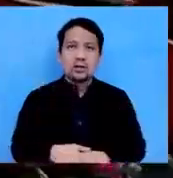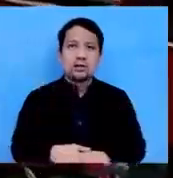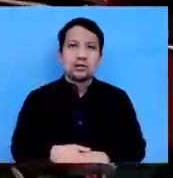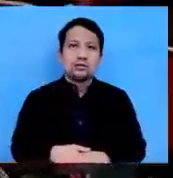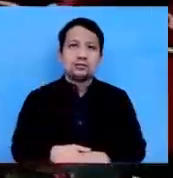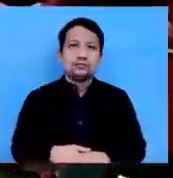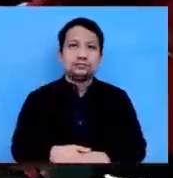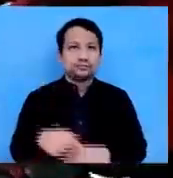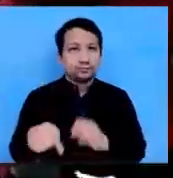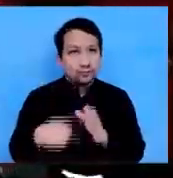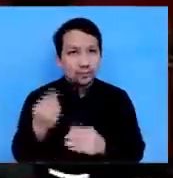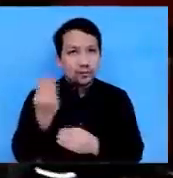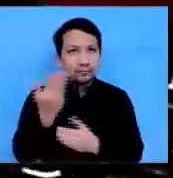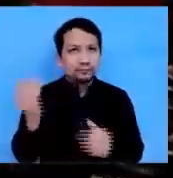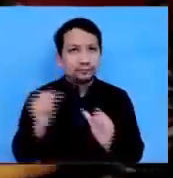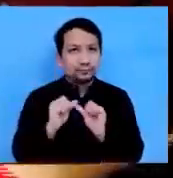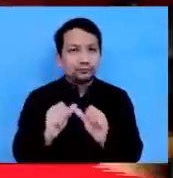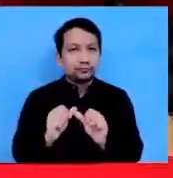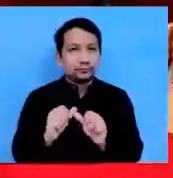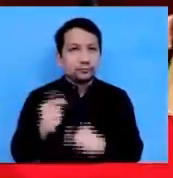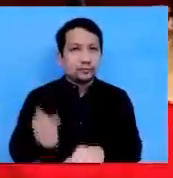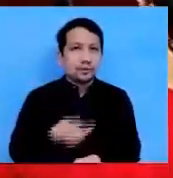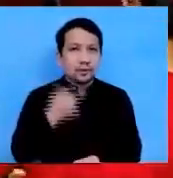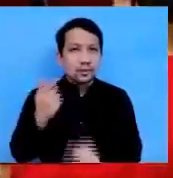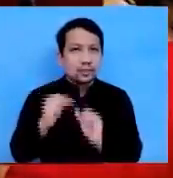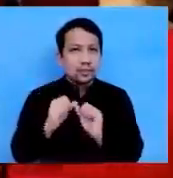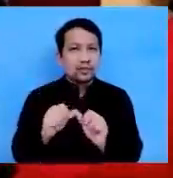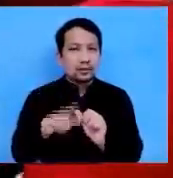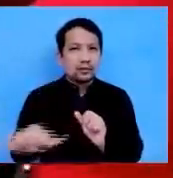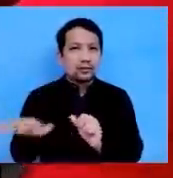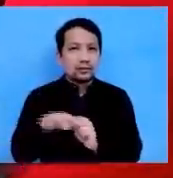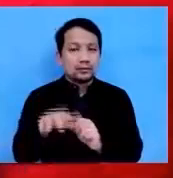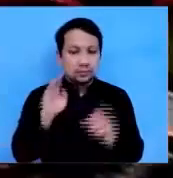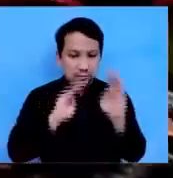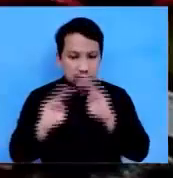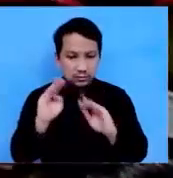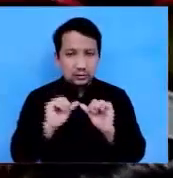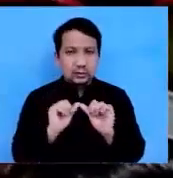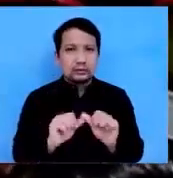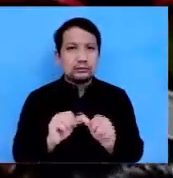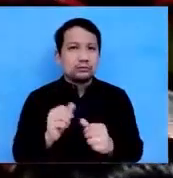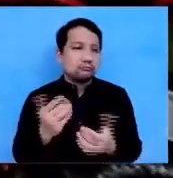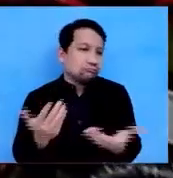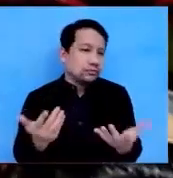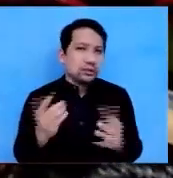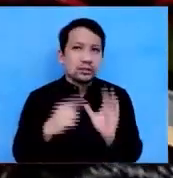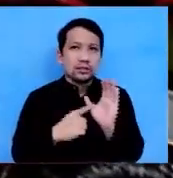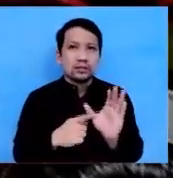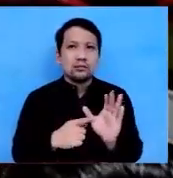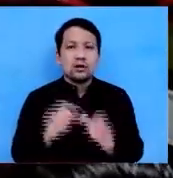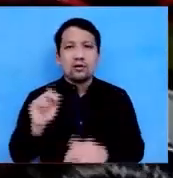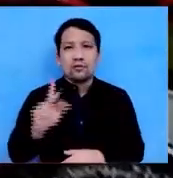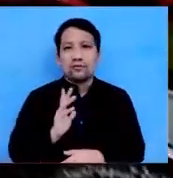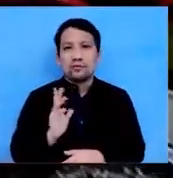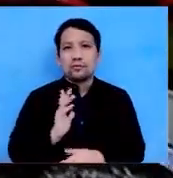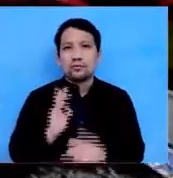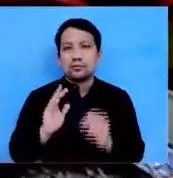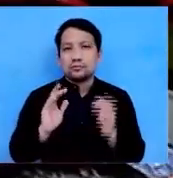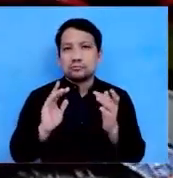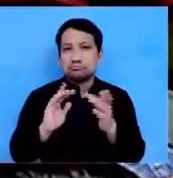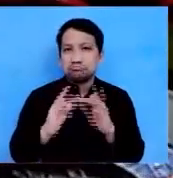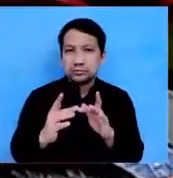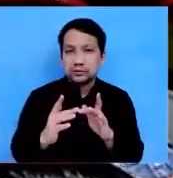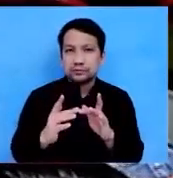minsan, as in sobrang tagal, may mga nagkakaproblema sa ganito, ganyan. And ngayon, mas okay kasi online booking, so mas